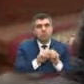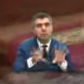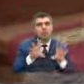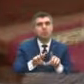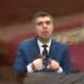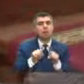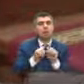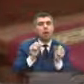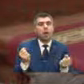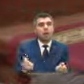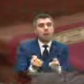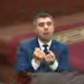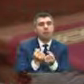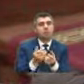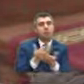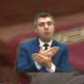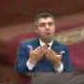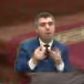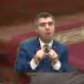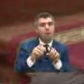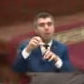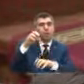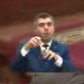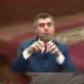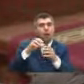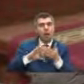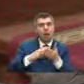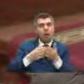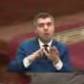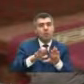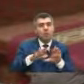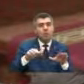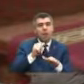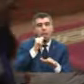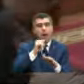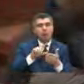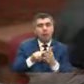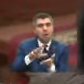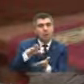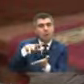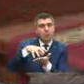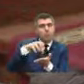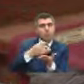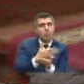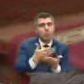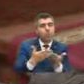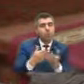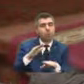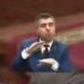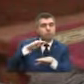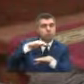الماء، والمحافظة على الموارد المائية السطحية والجوفية والمجال الطبيعي، ومحاربة التلوث، وبطبيعة الحال التأقلم مع